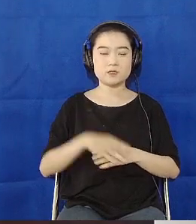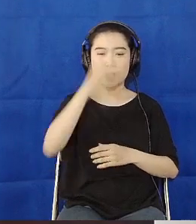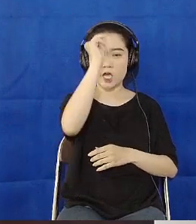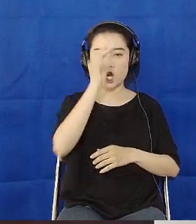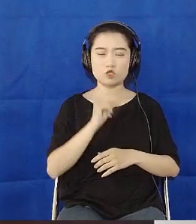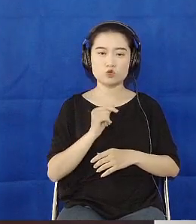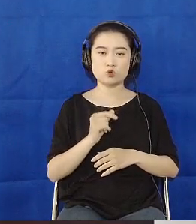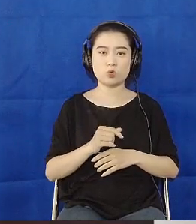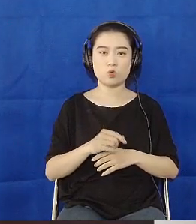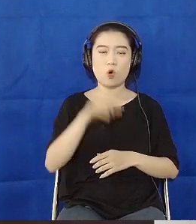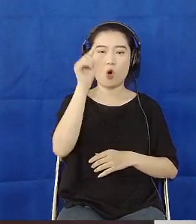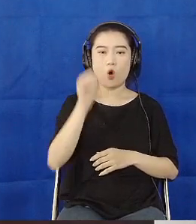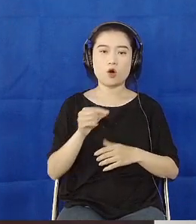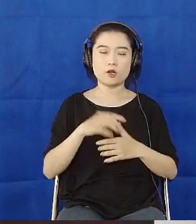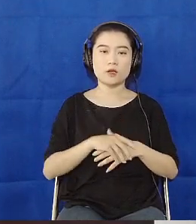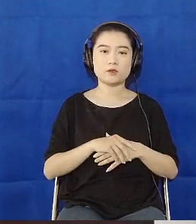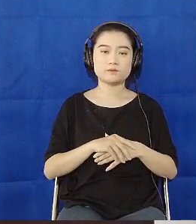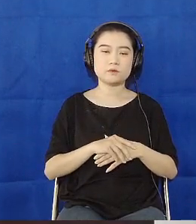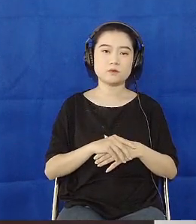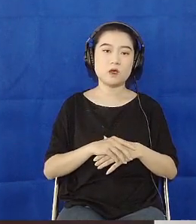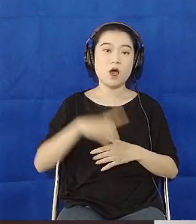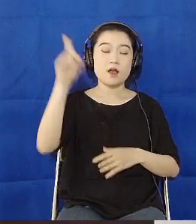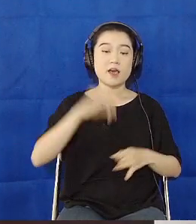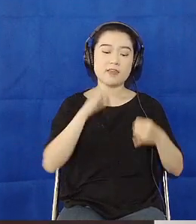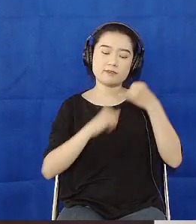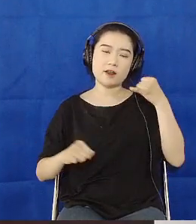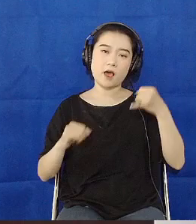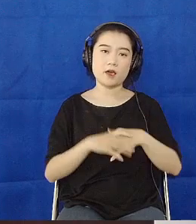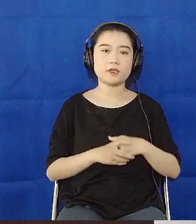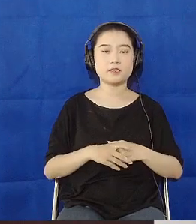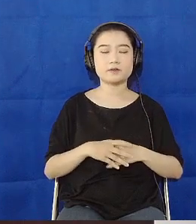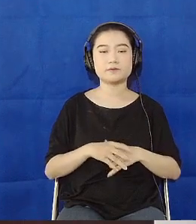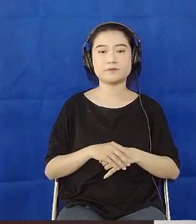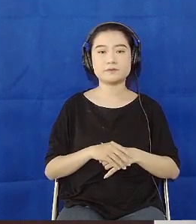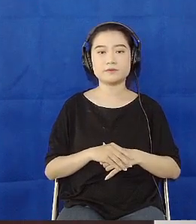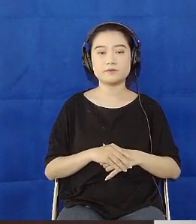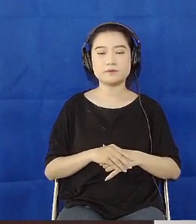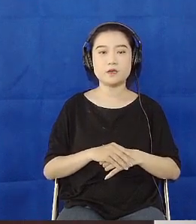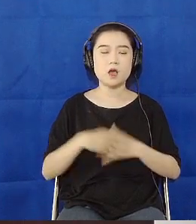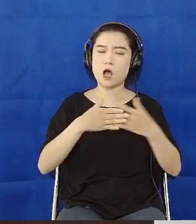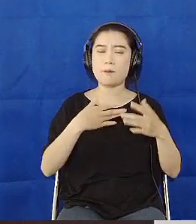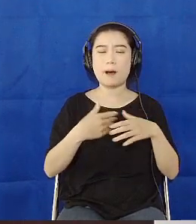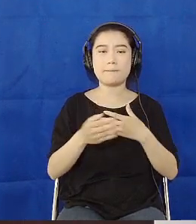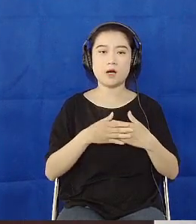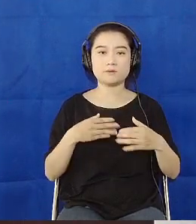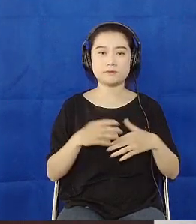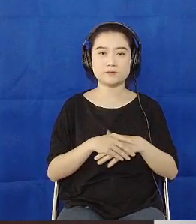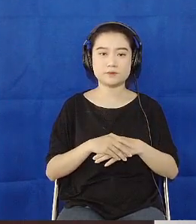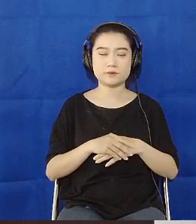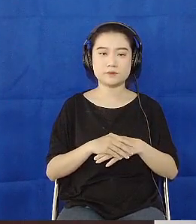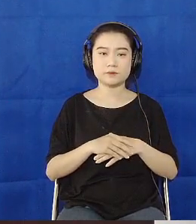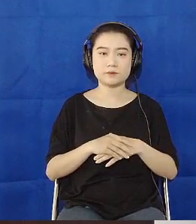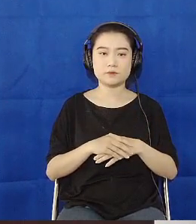orang yang terlambat. Panggilannya yang jauh terlambat karena ia lebih dulu